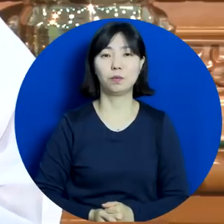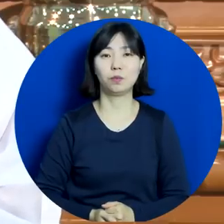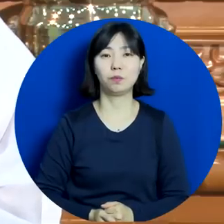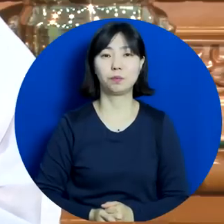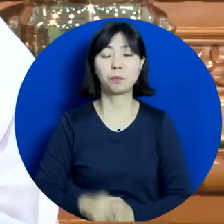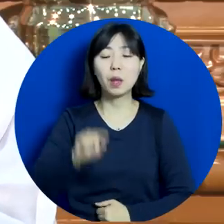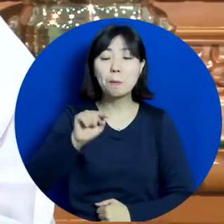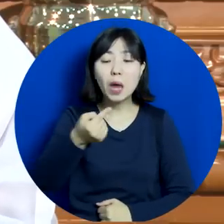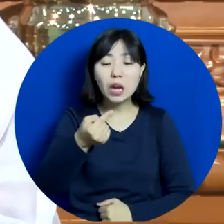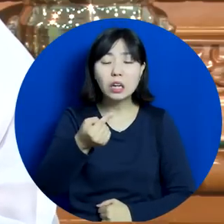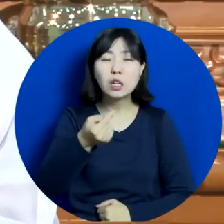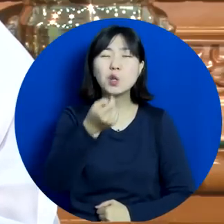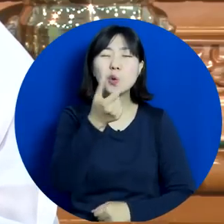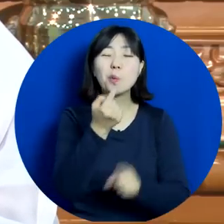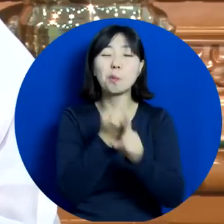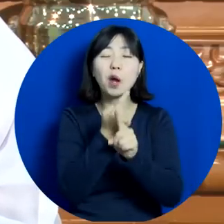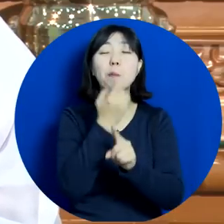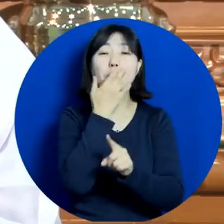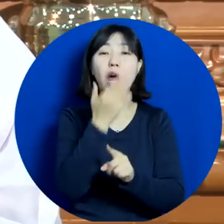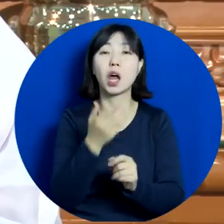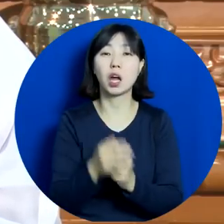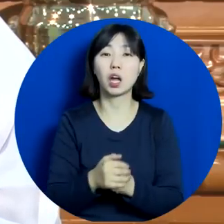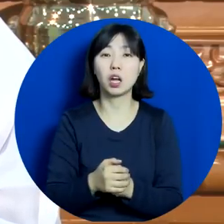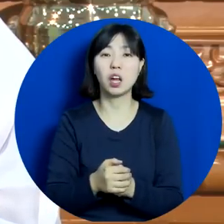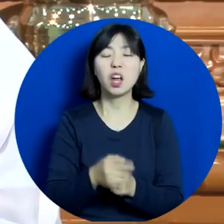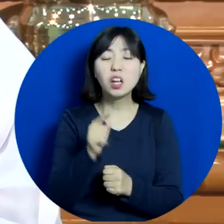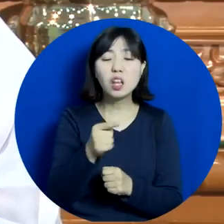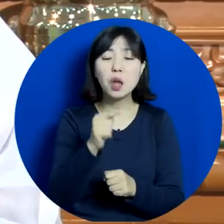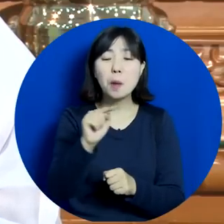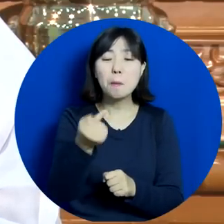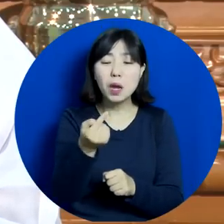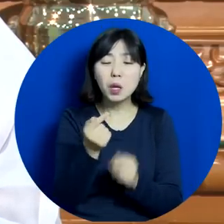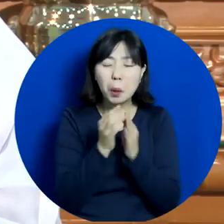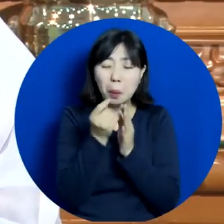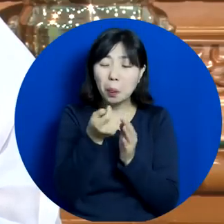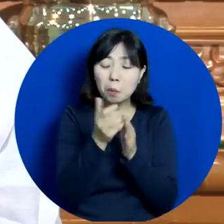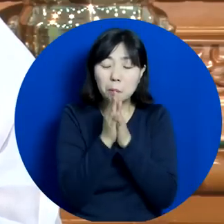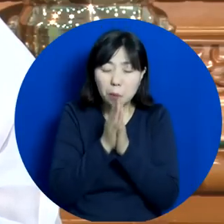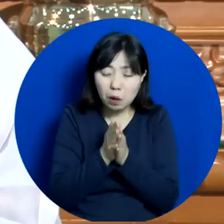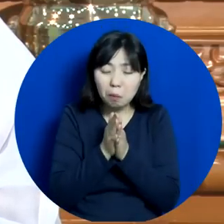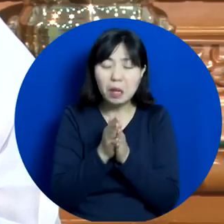돼. 100일에 해도 좀 바뀌긴 바뀌어. 근데 그는 언제든지 되돌아가요.